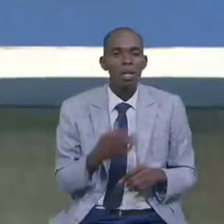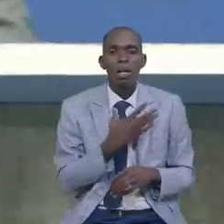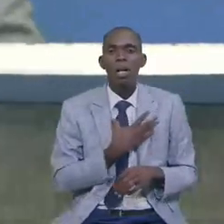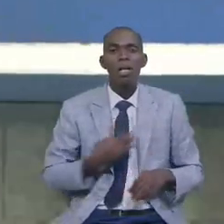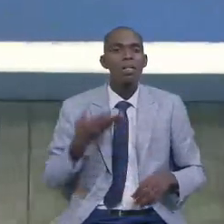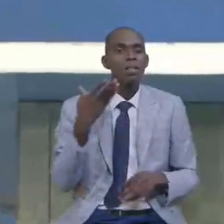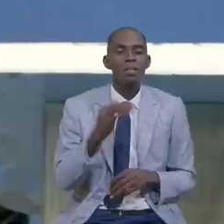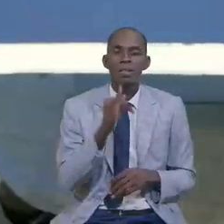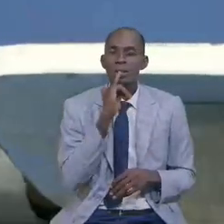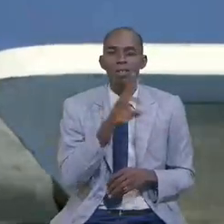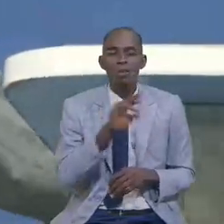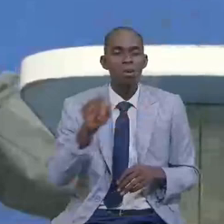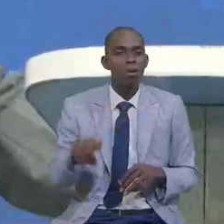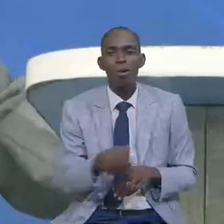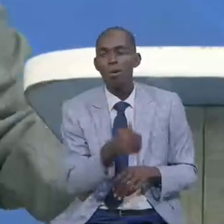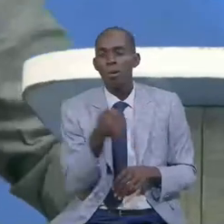pas d'autre